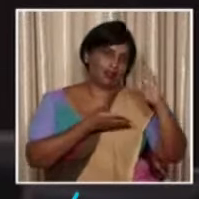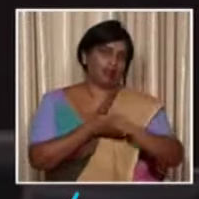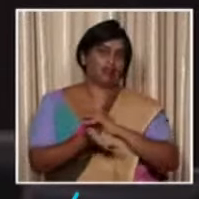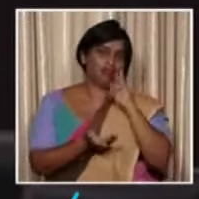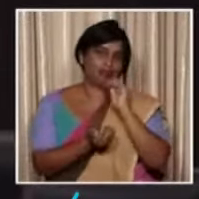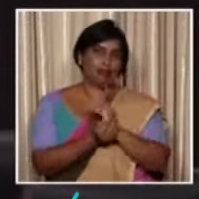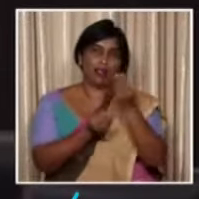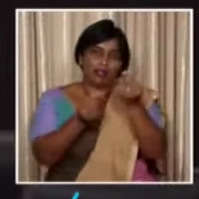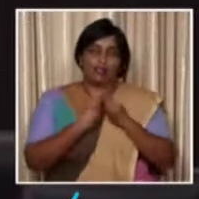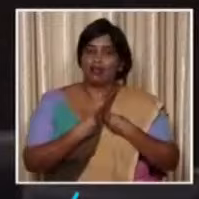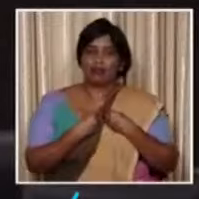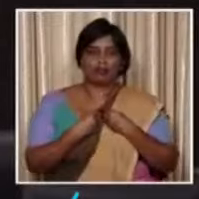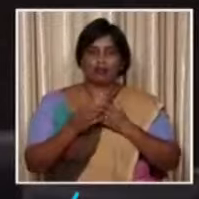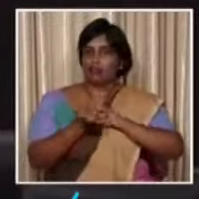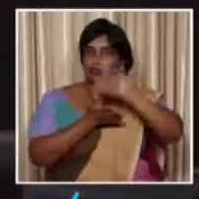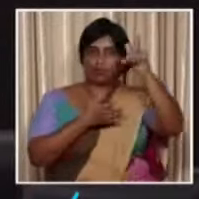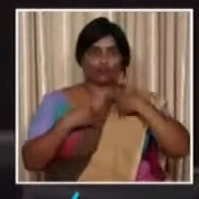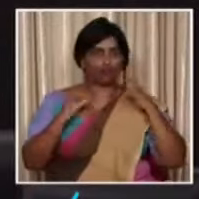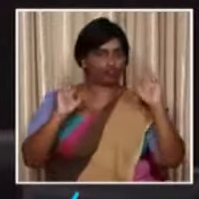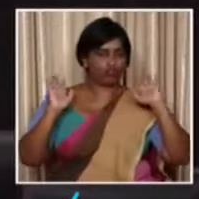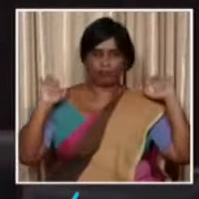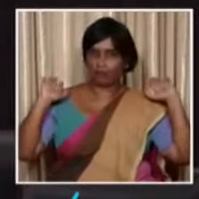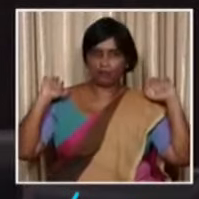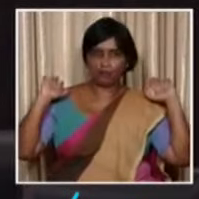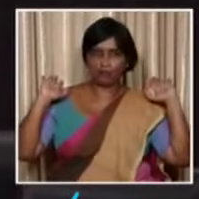रकवर ने देने किला ममे अन्न सूदा नमने